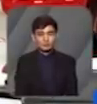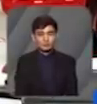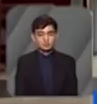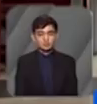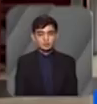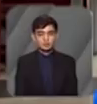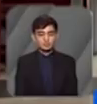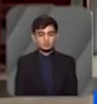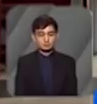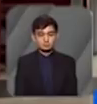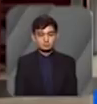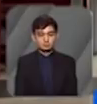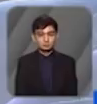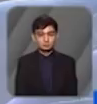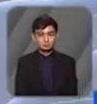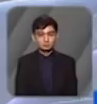Сүлейменов, Информбюро, Алматы.